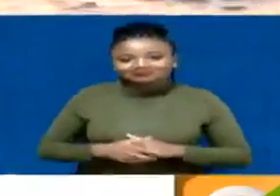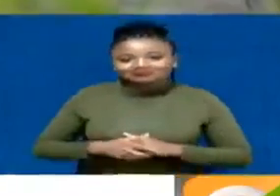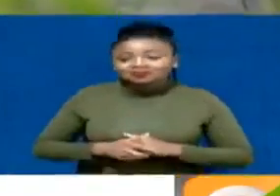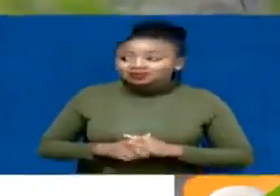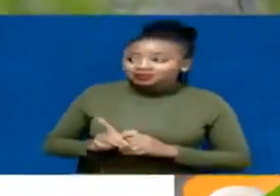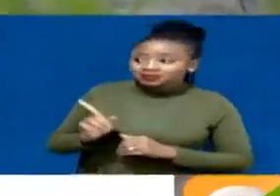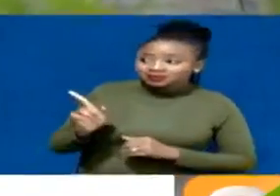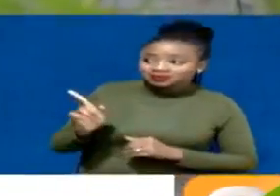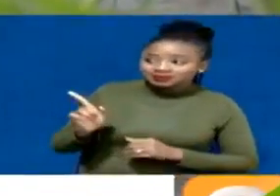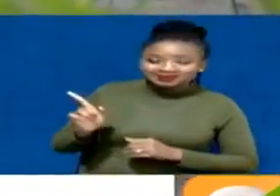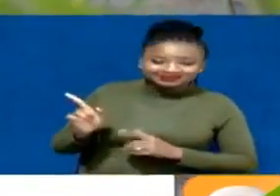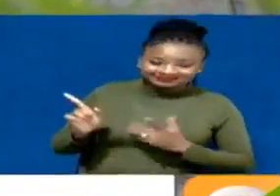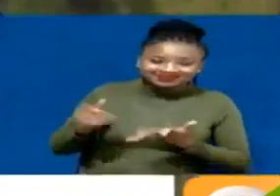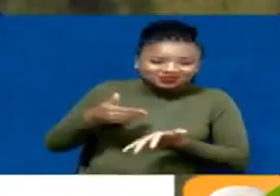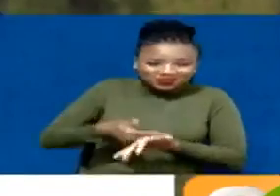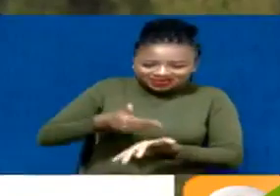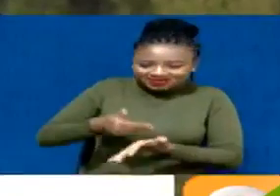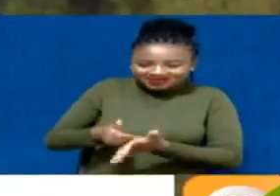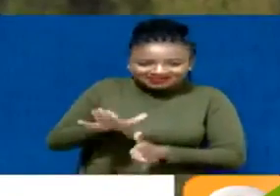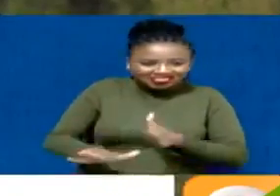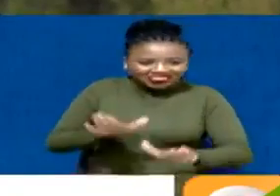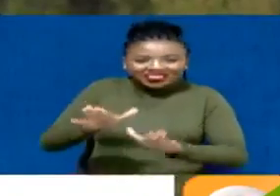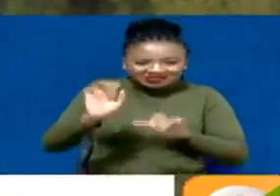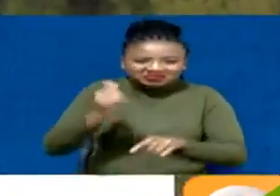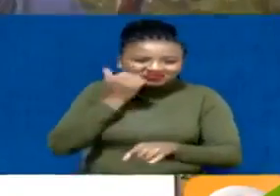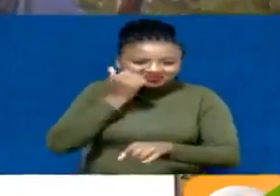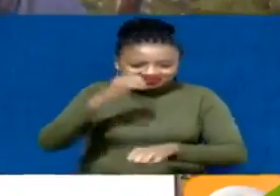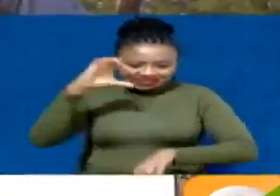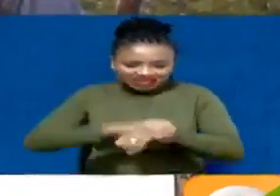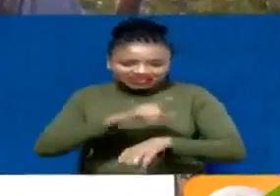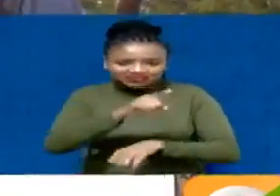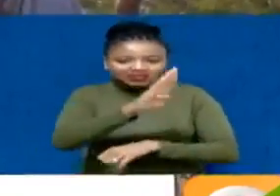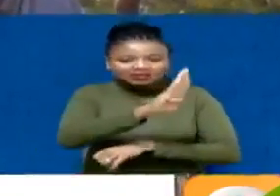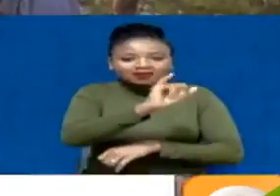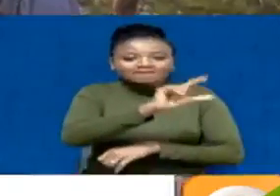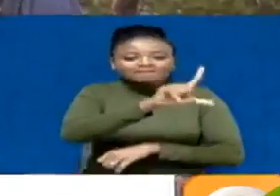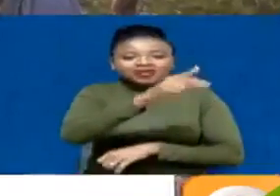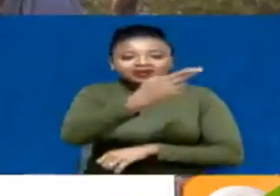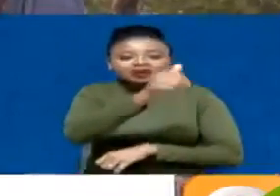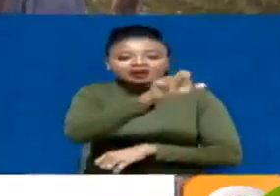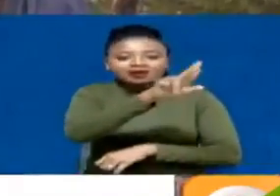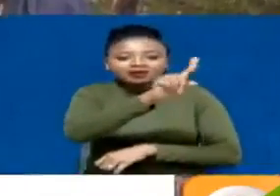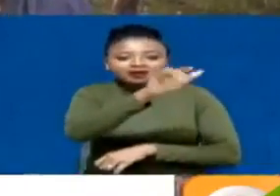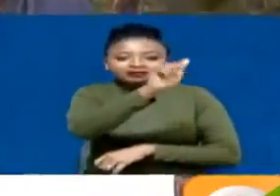Mazingira haya ya karibu na maji yanawatia kwenye hatari ya kuambukizwa kichocho au ukipenda bilhazia.